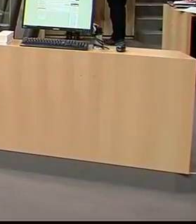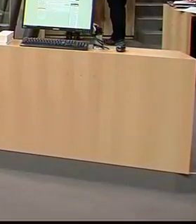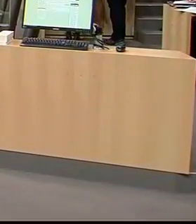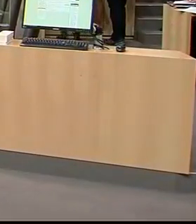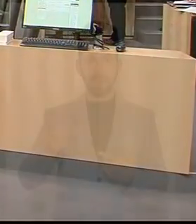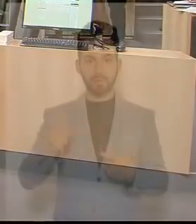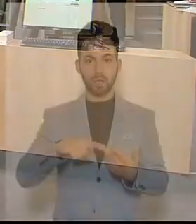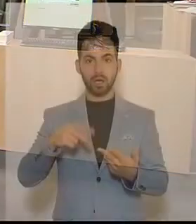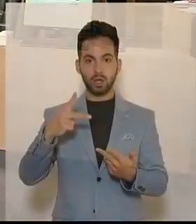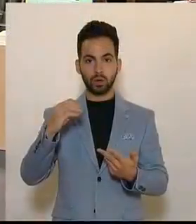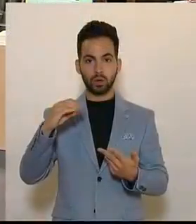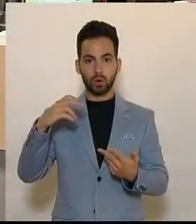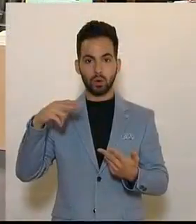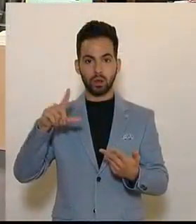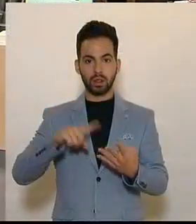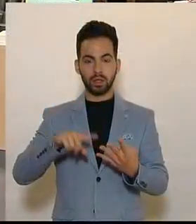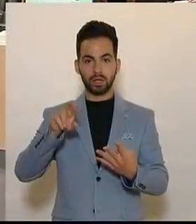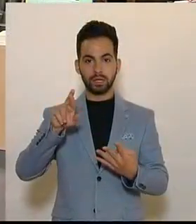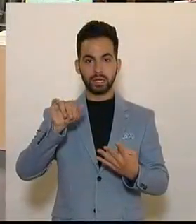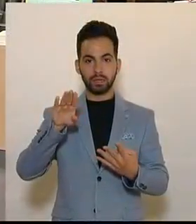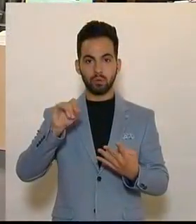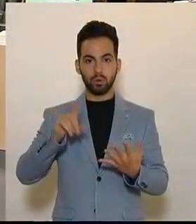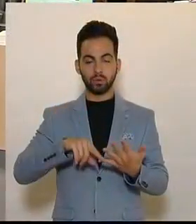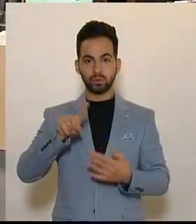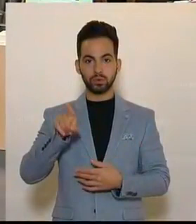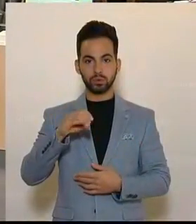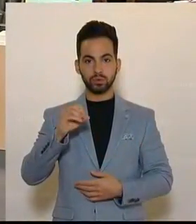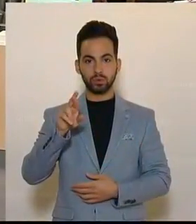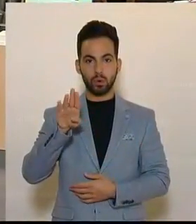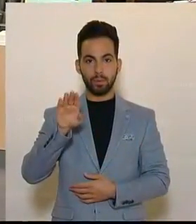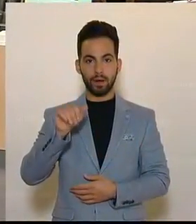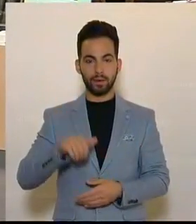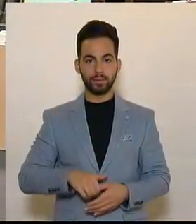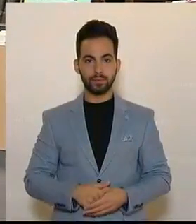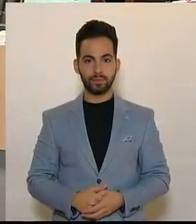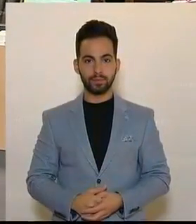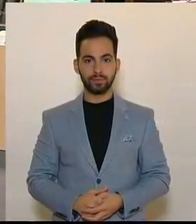Hammer, Köchl, Ribo und Sorber. Wir haben